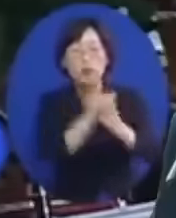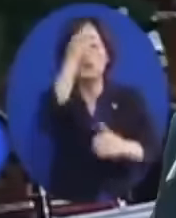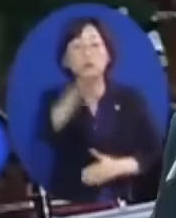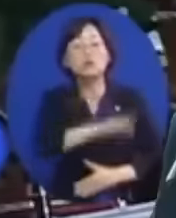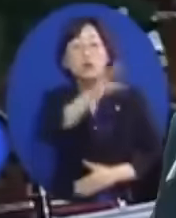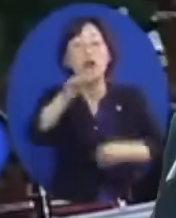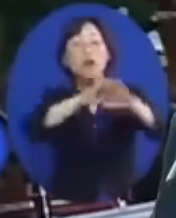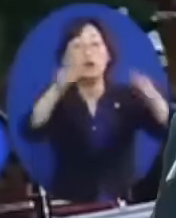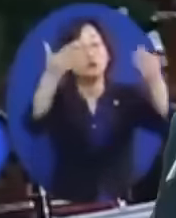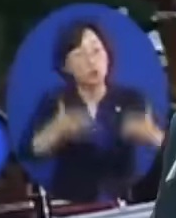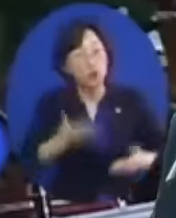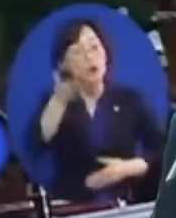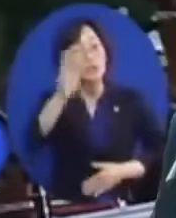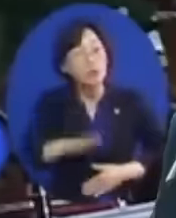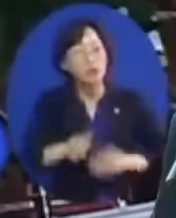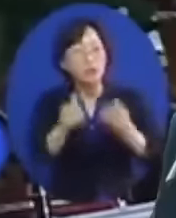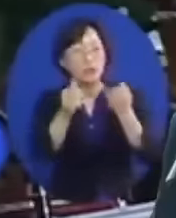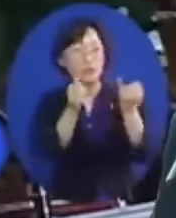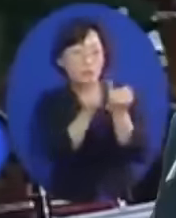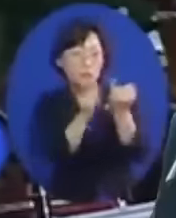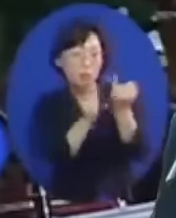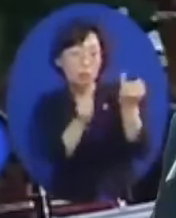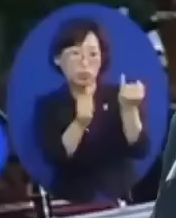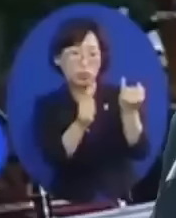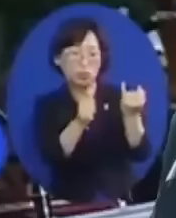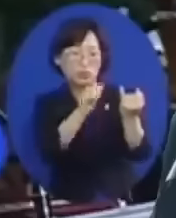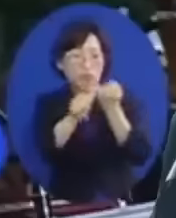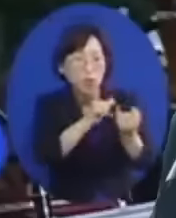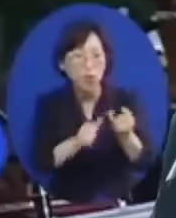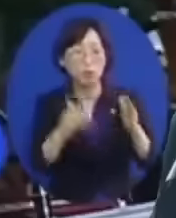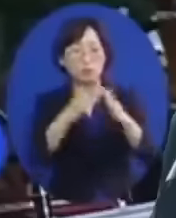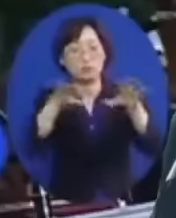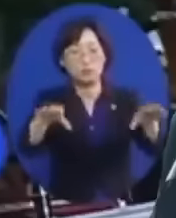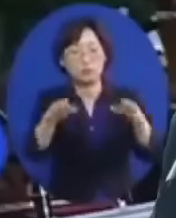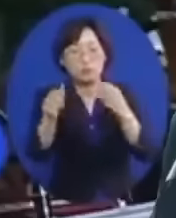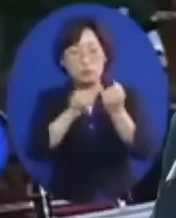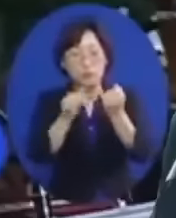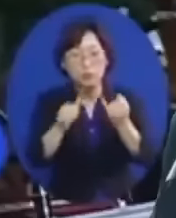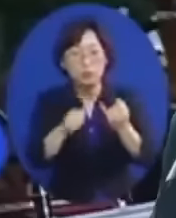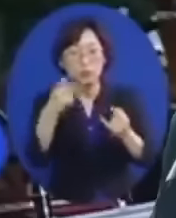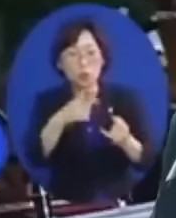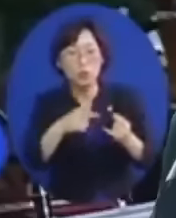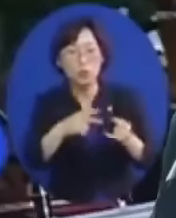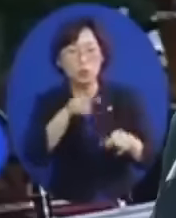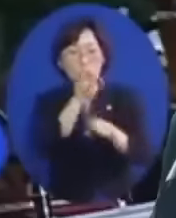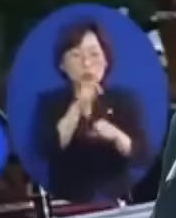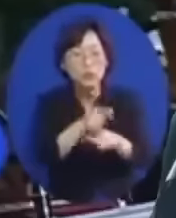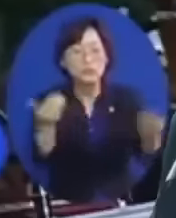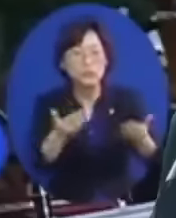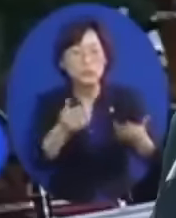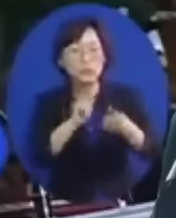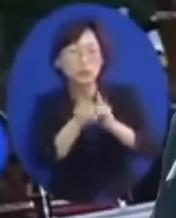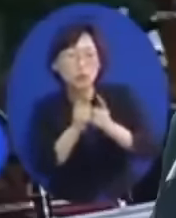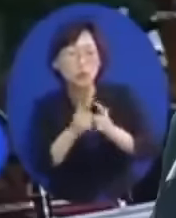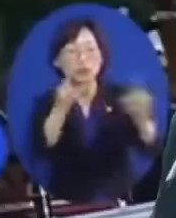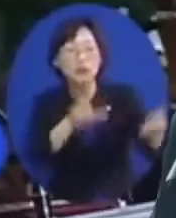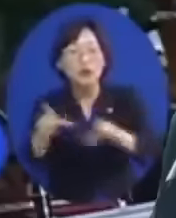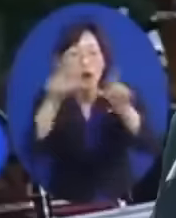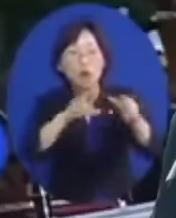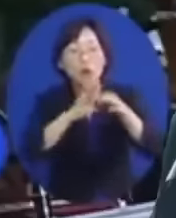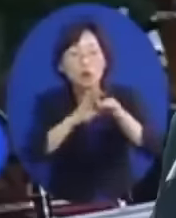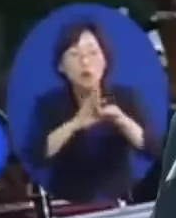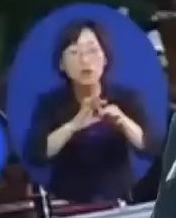주는데 나하고 남편하고 서로 살고 나하고 이웃하고 살고 직원들 직장에 같이 사는